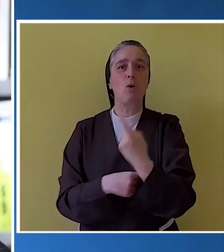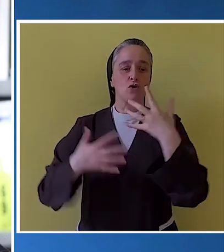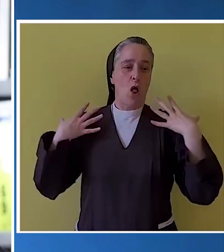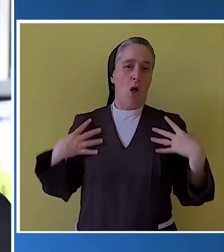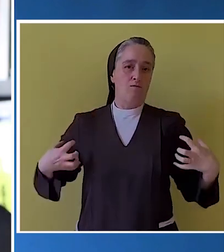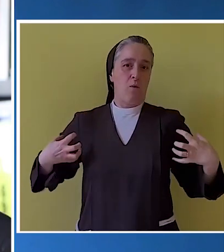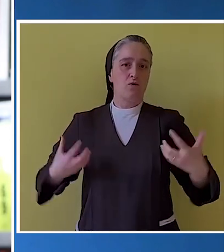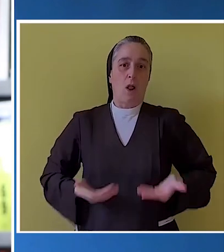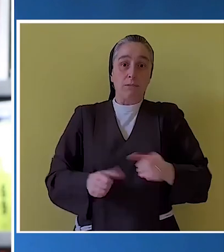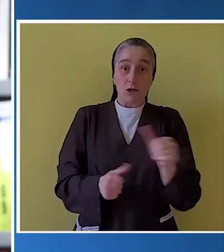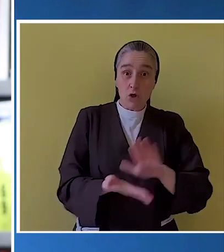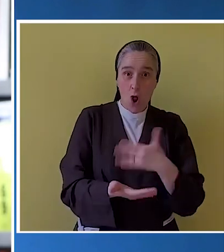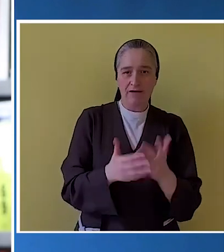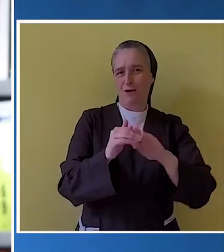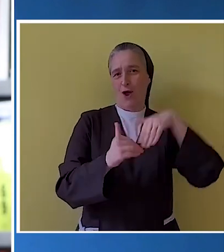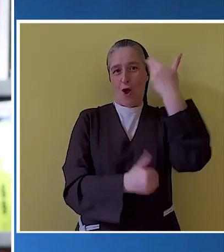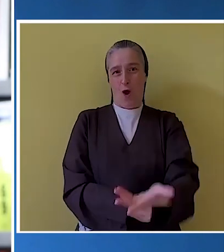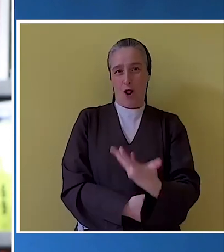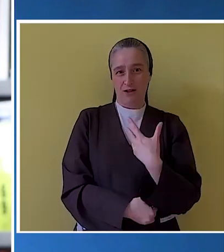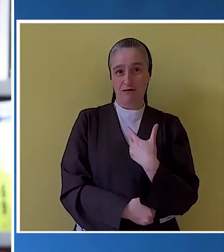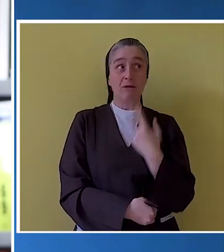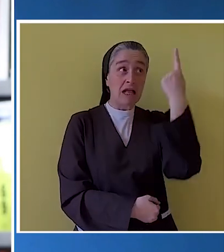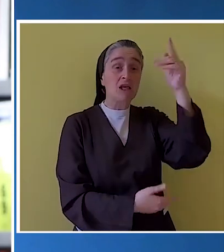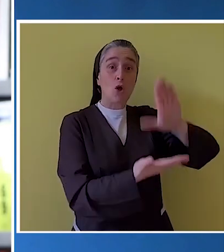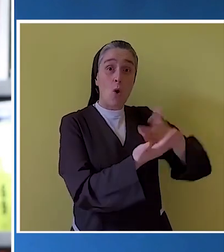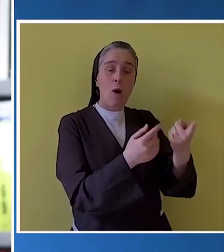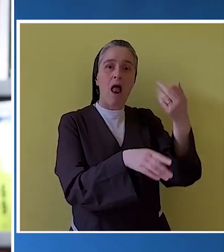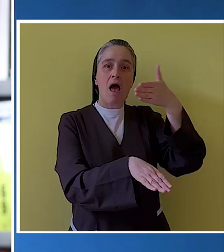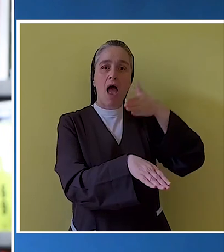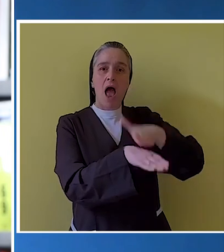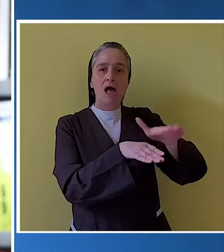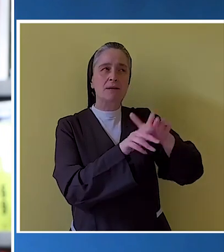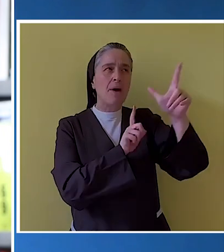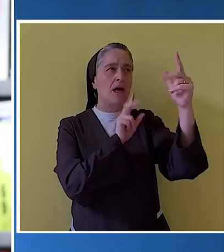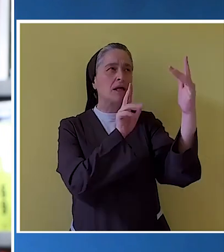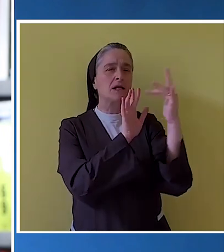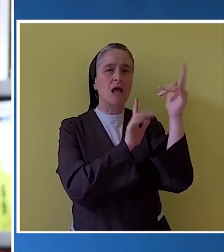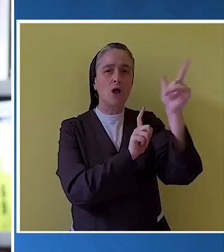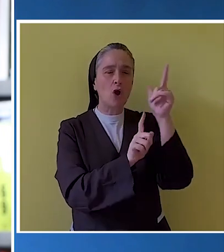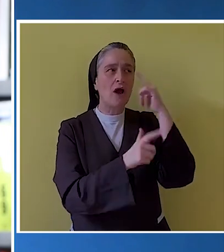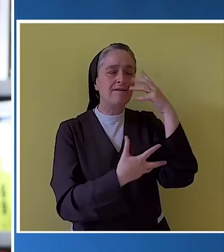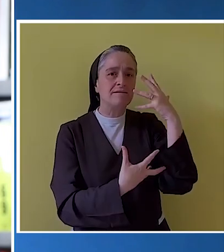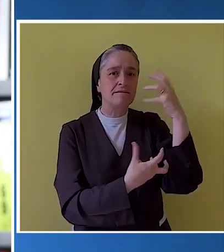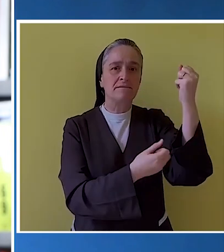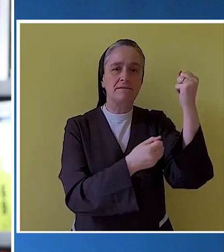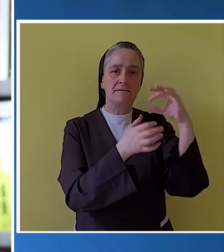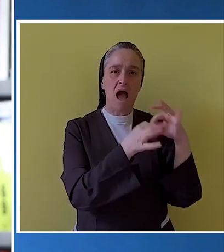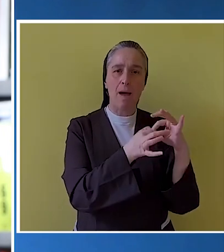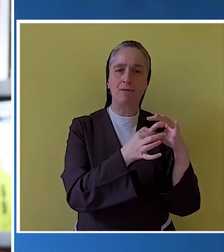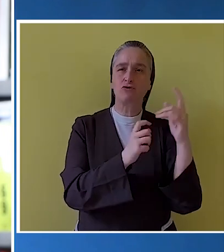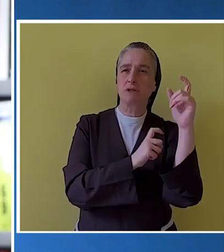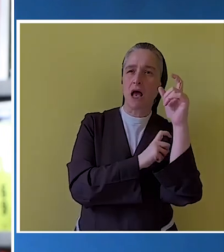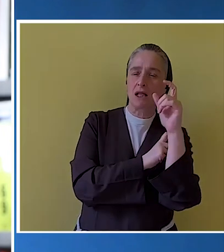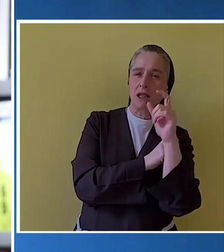delle sue tette, per dire. E lo stesso vale per Dio. Ci sono alcune esperienze che catturano la tua attenzione e ti attraggono. Un'amicizia, un tramonto